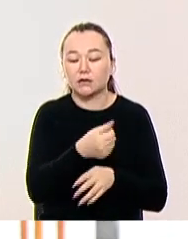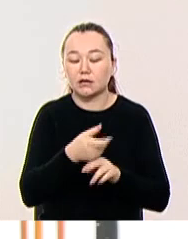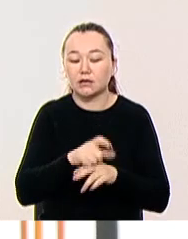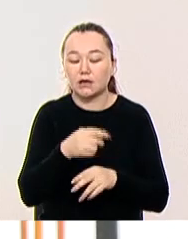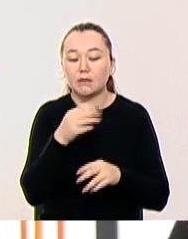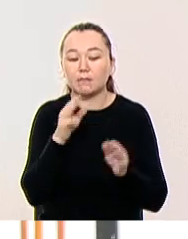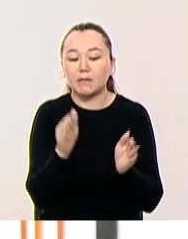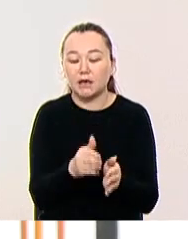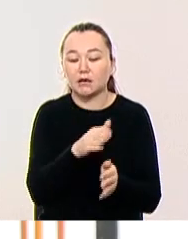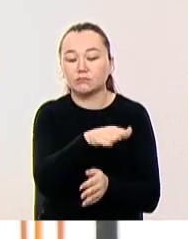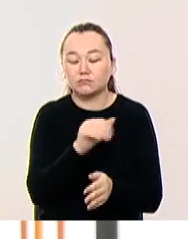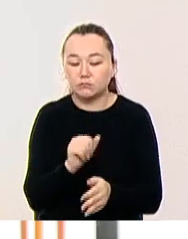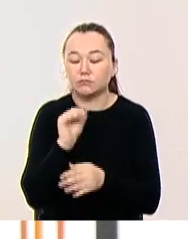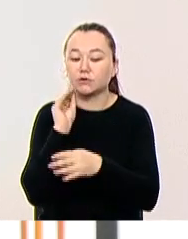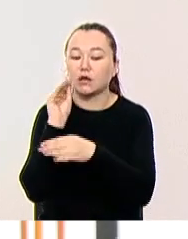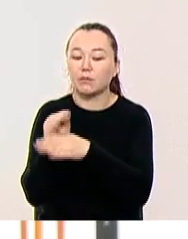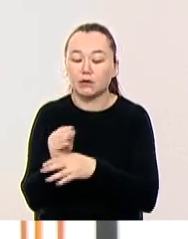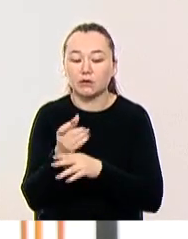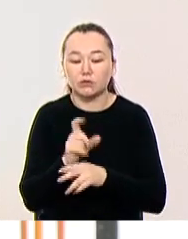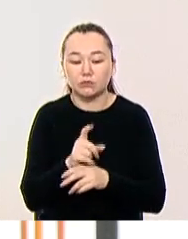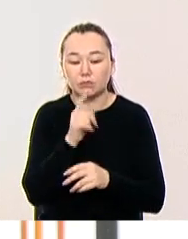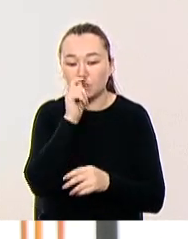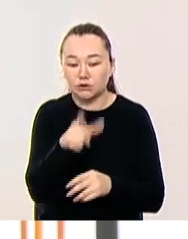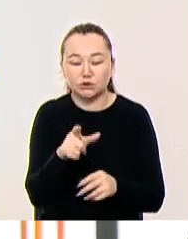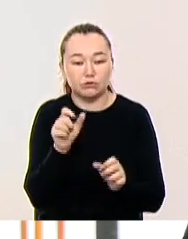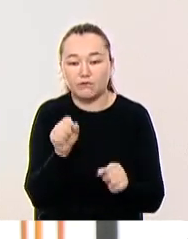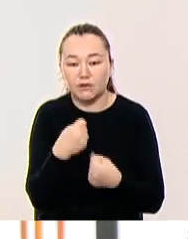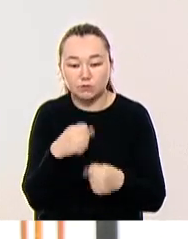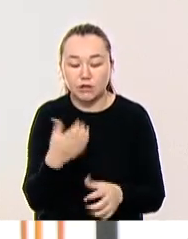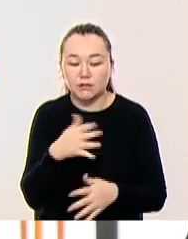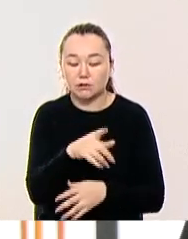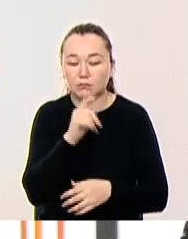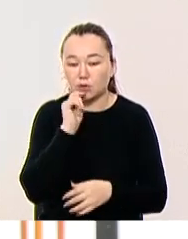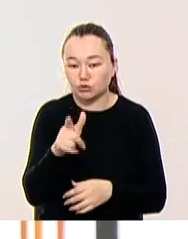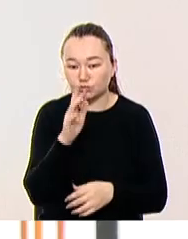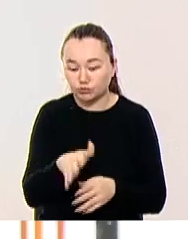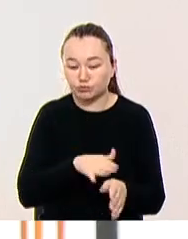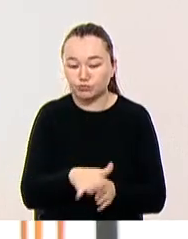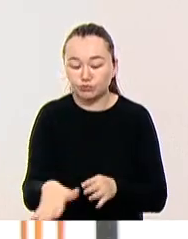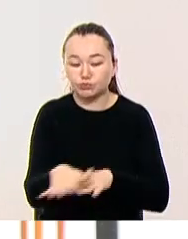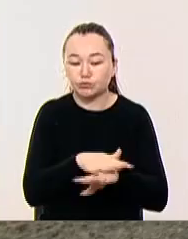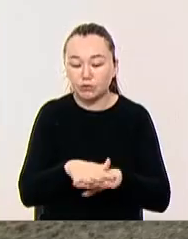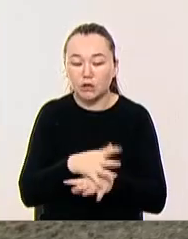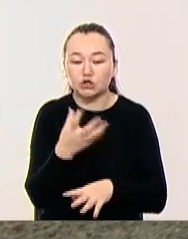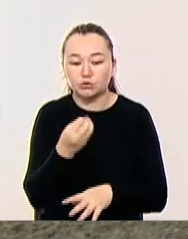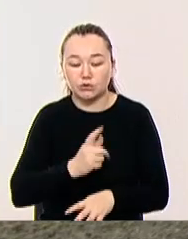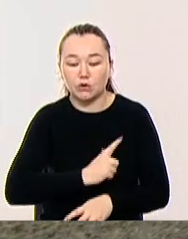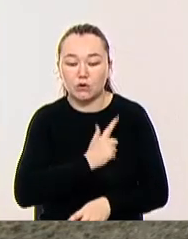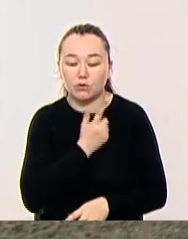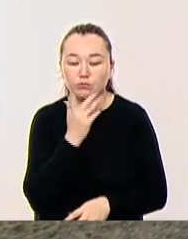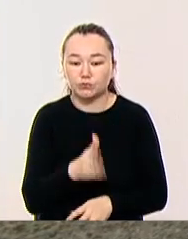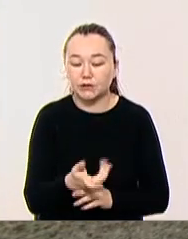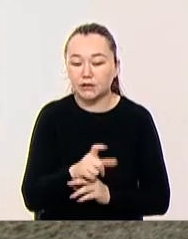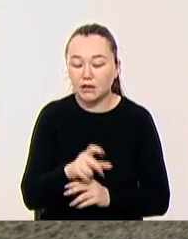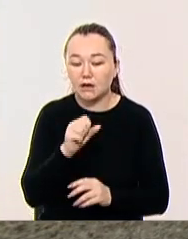jaŋa mikrokreditine kosumşa alğandarını, ondaylardı keşiru mümkün emes. Eger de olardı keşiretin bolsa, onda bütün kalpta jaynen narazılık tuğdıradı. Elde nesiye